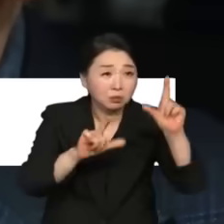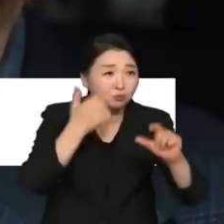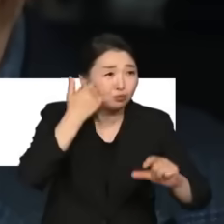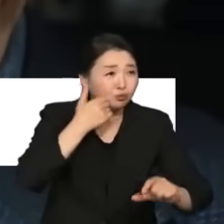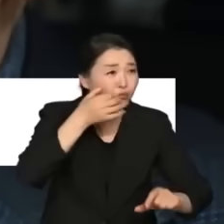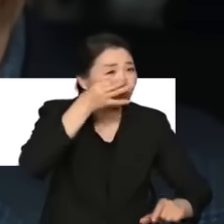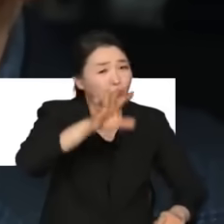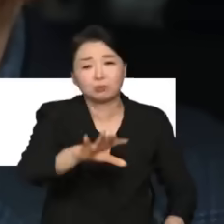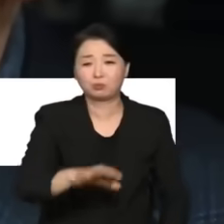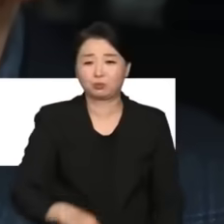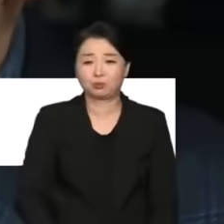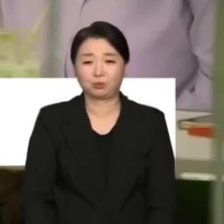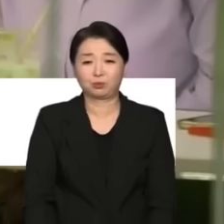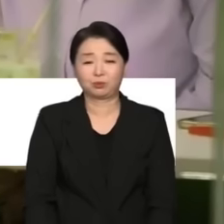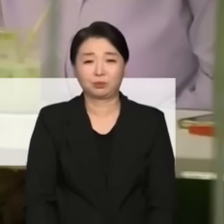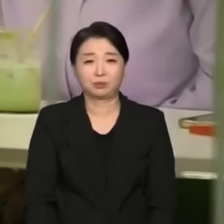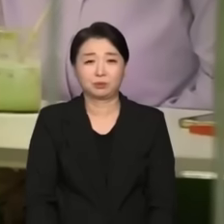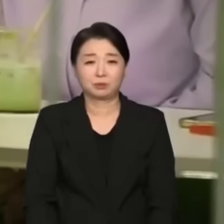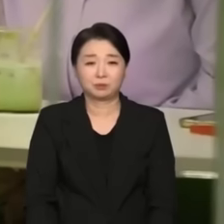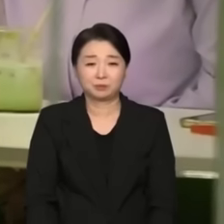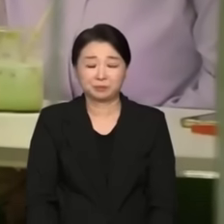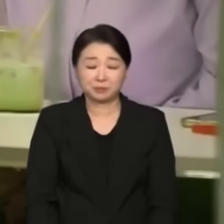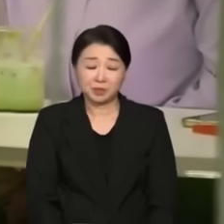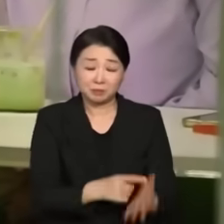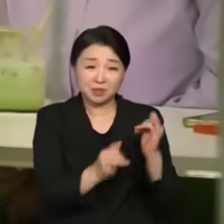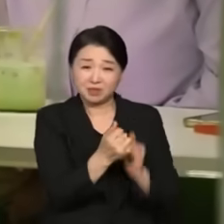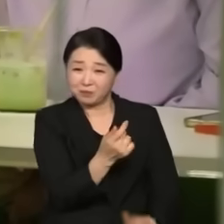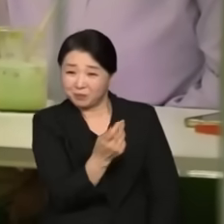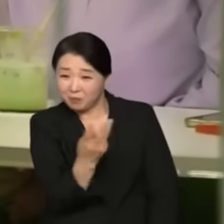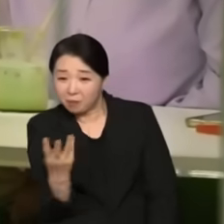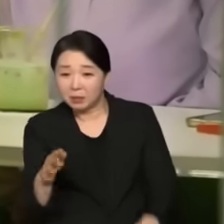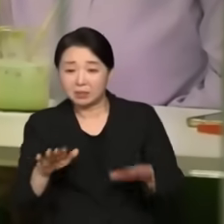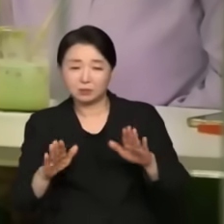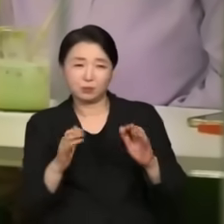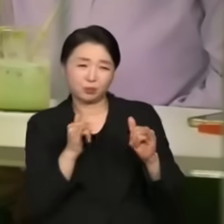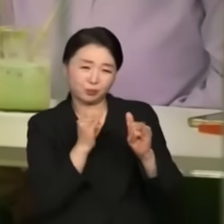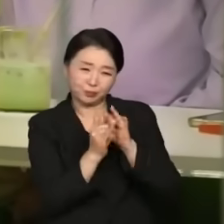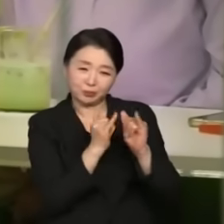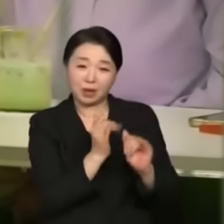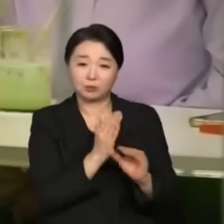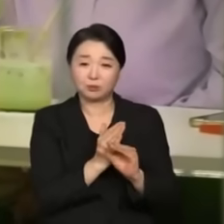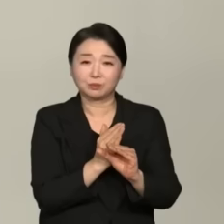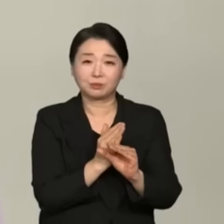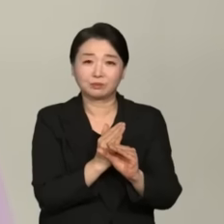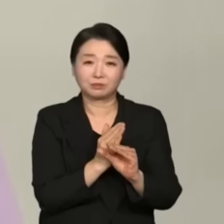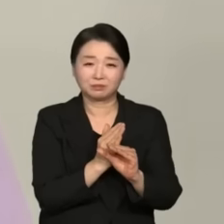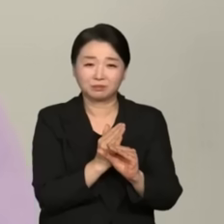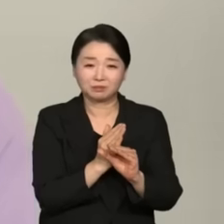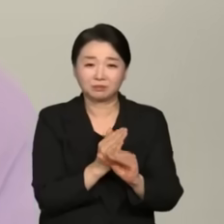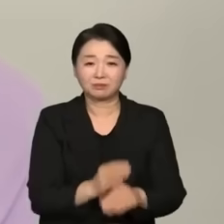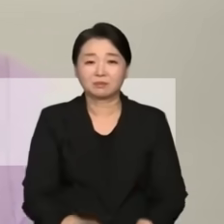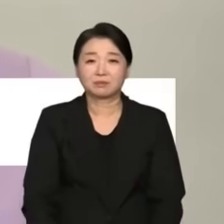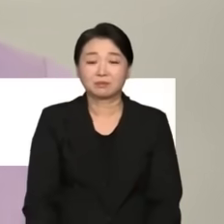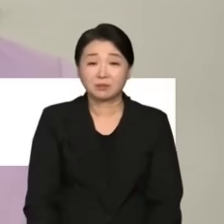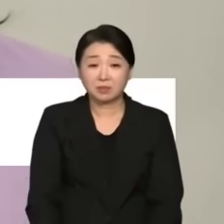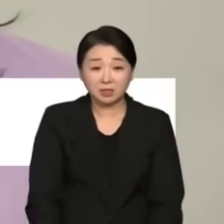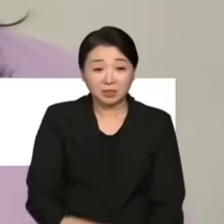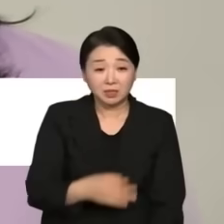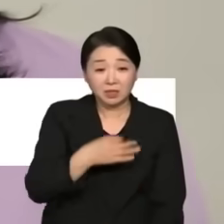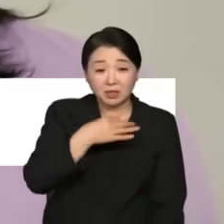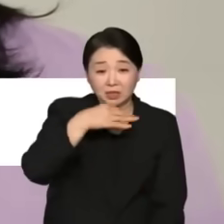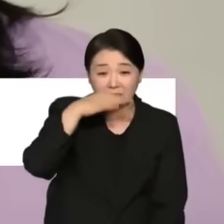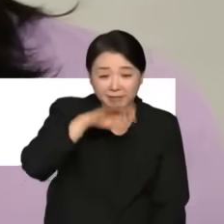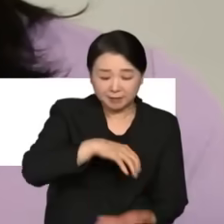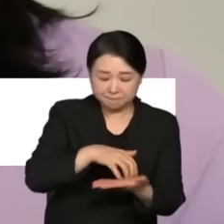적이 없는데요 몇몇 피해자들과 지금도 연락을 주고받고 있습니다 그래서 이자료 계산된 파일이 다